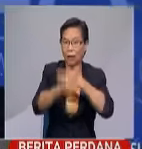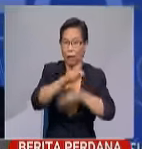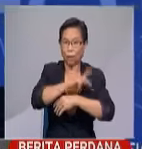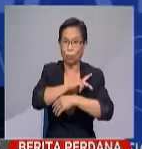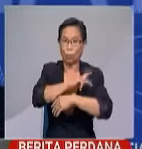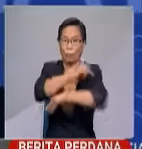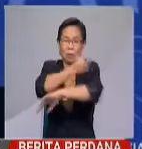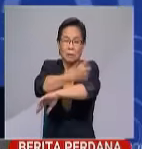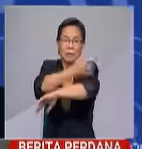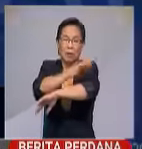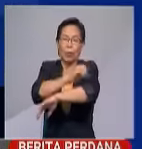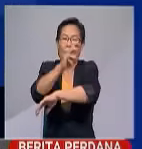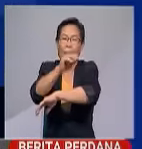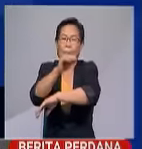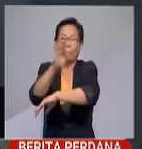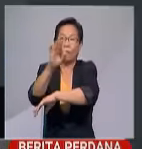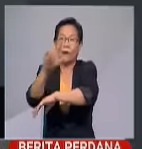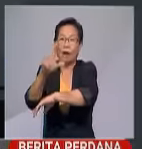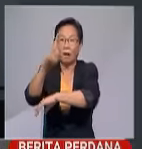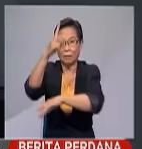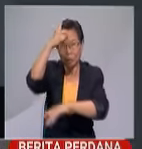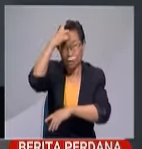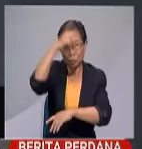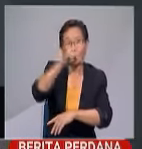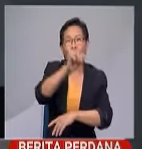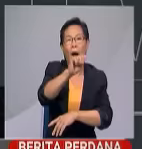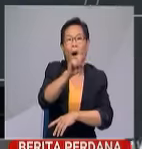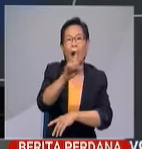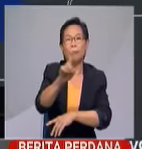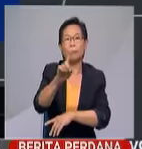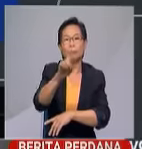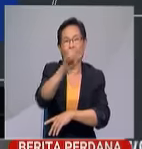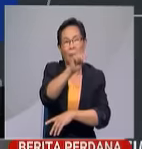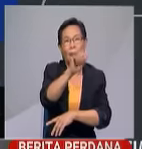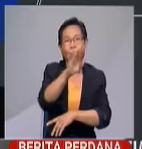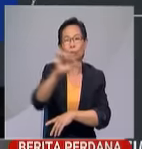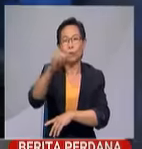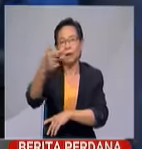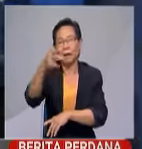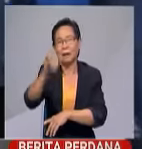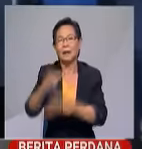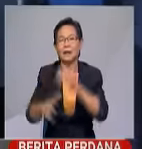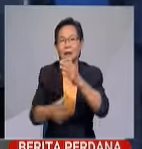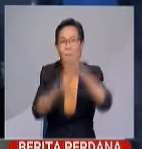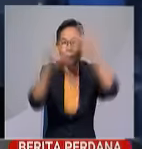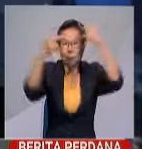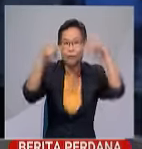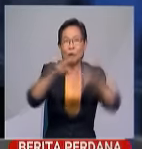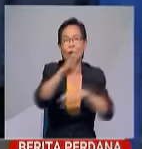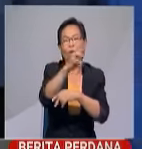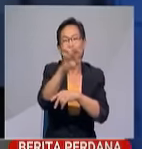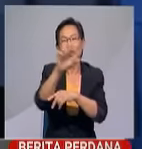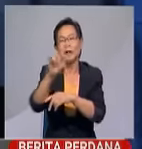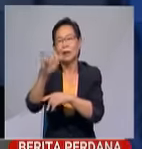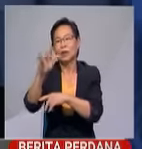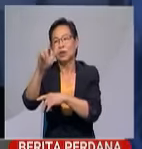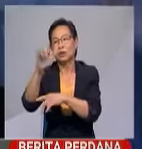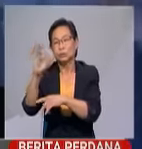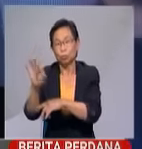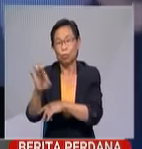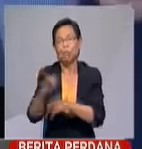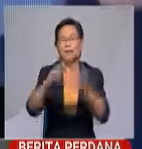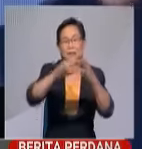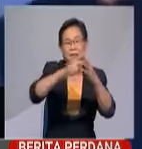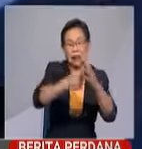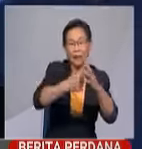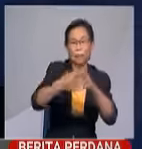Pegawai Eksekutif MFL Dato' Abdul Ghani Hassan dan Timbalan Presiden FAM Dato' Wira Yusof Hadi. Kira Liga Malaysia 2020 akan dibuka